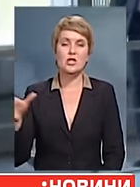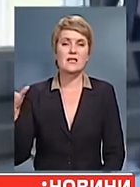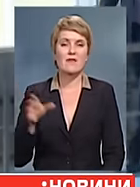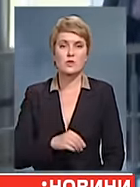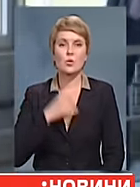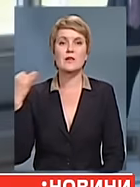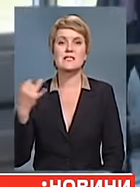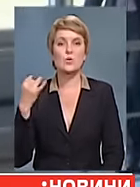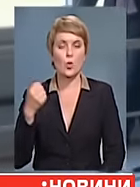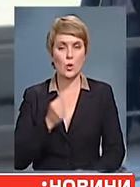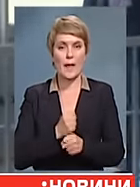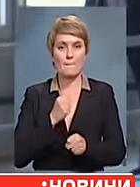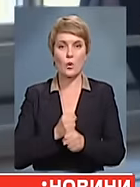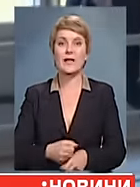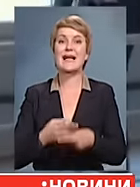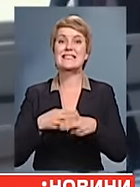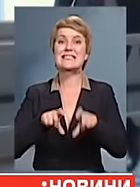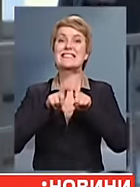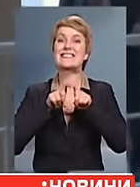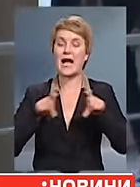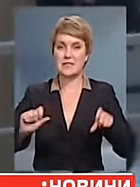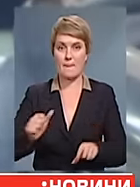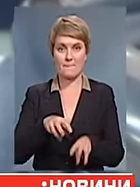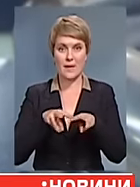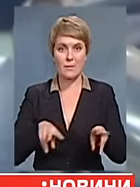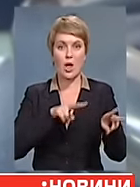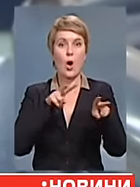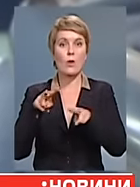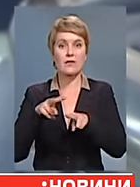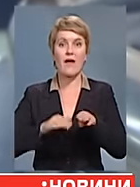роботи станції, повідомляє урядовий портал. Прем'єр оглянув верхню